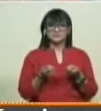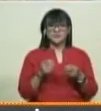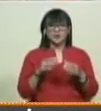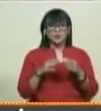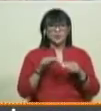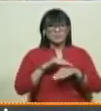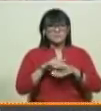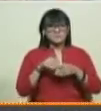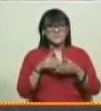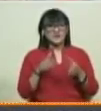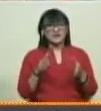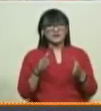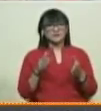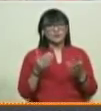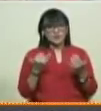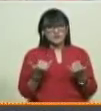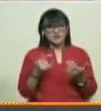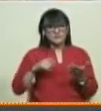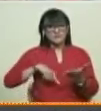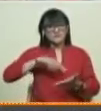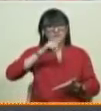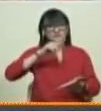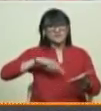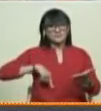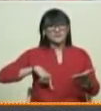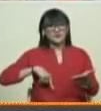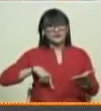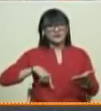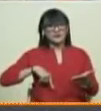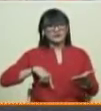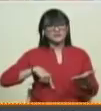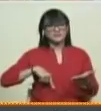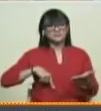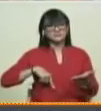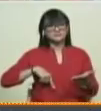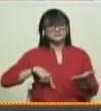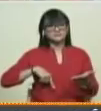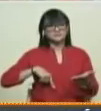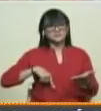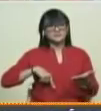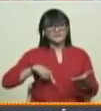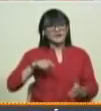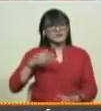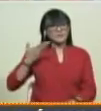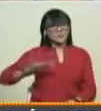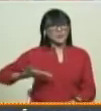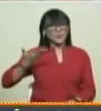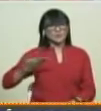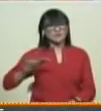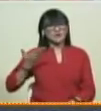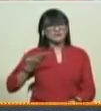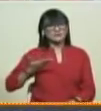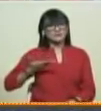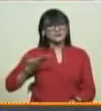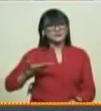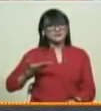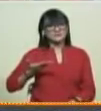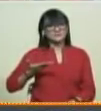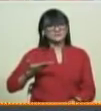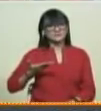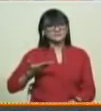Economía van a firmar ante nosotros cobra especial importancia para el incremento